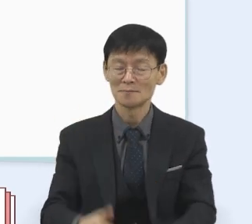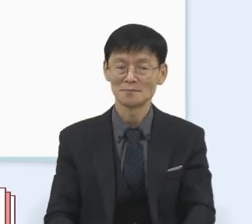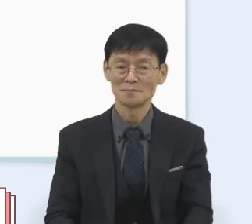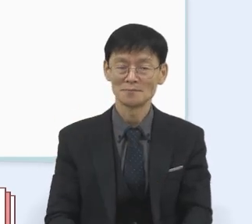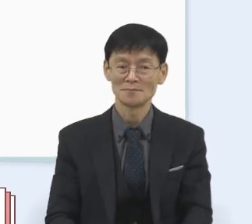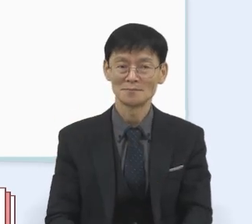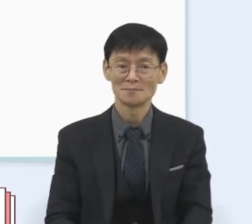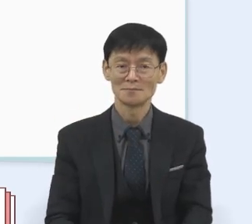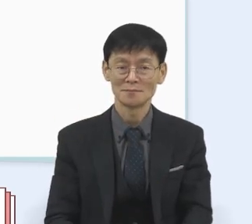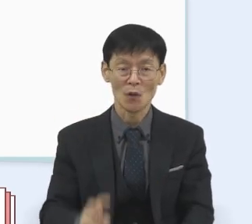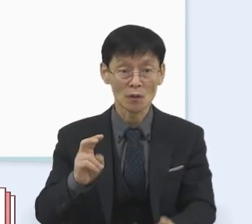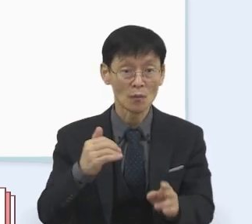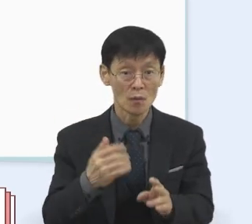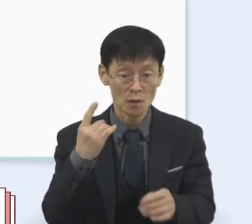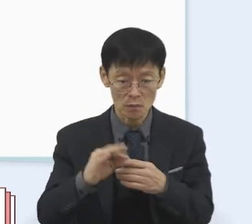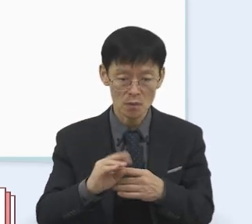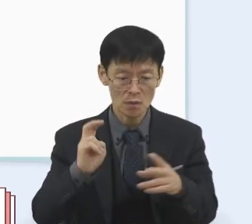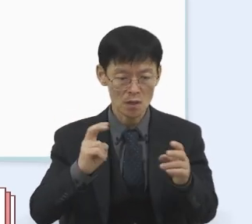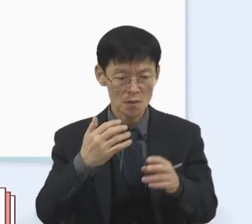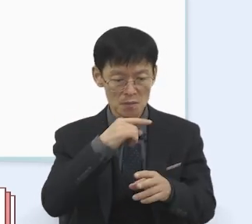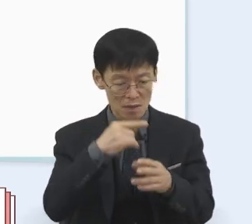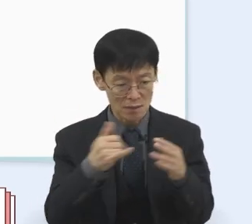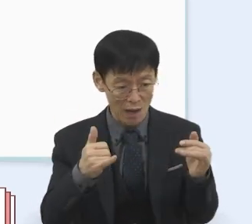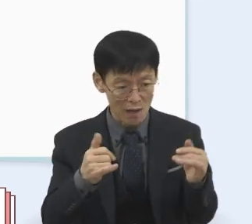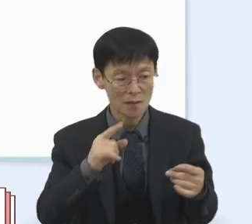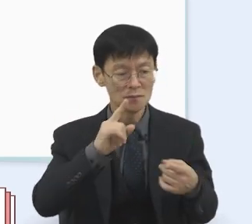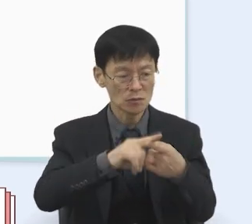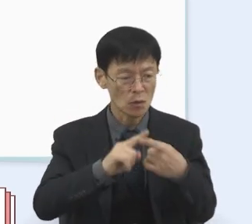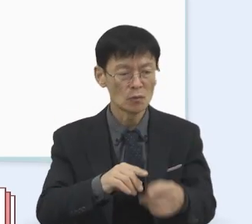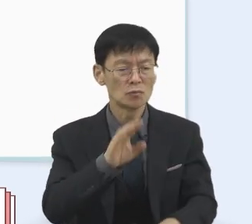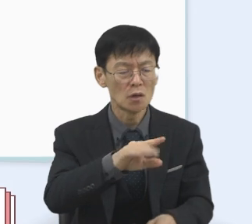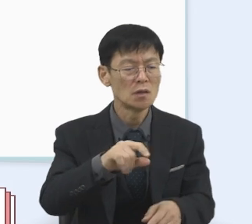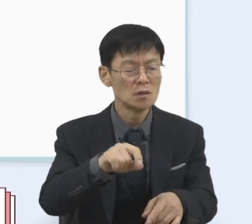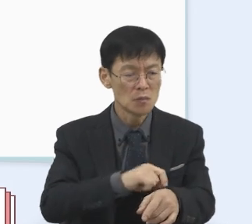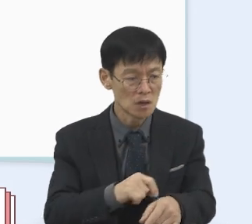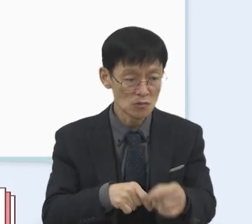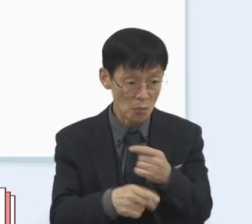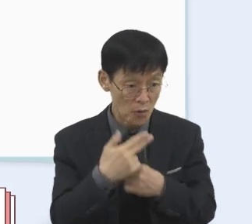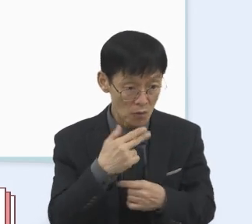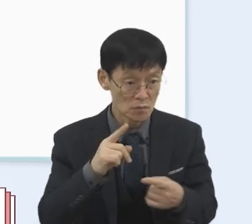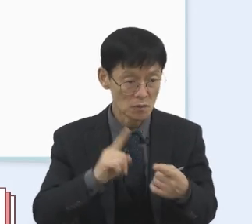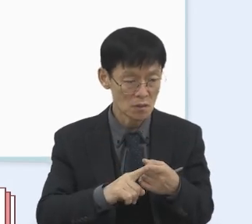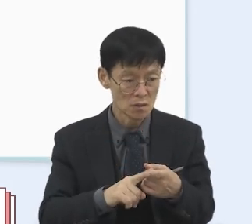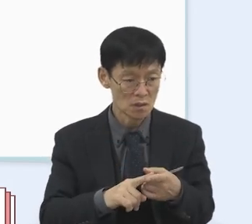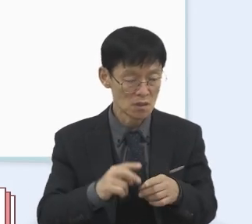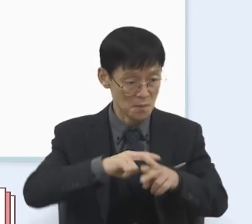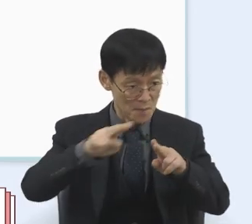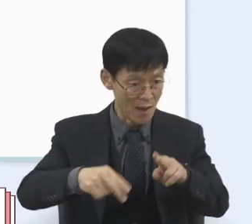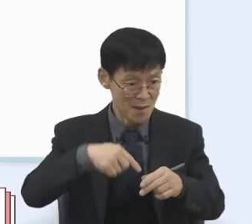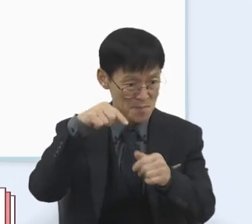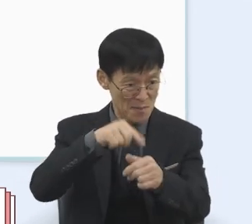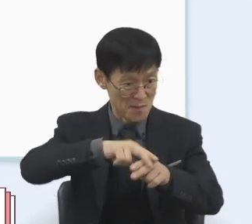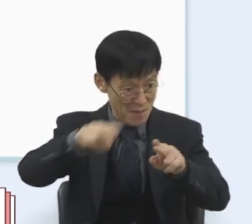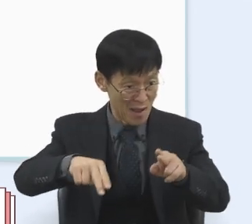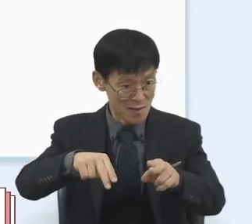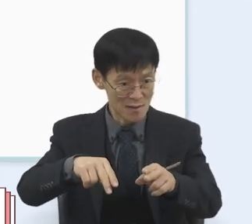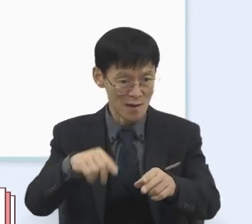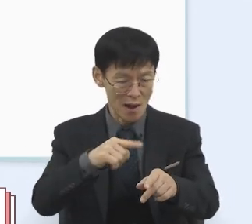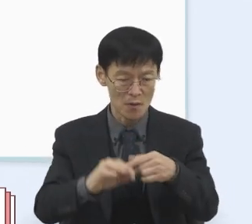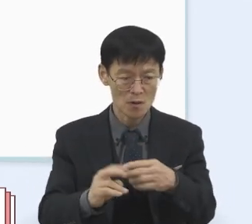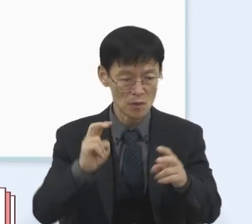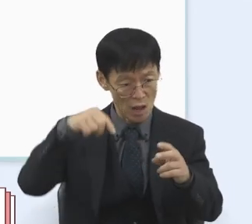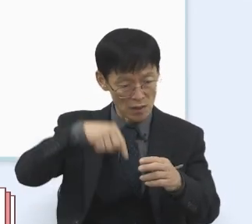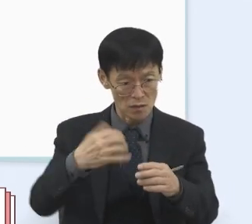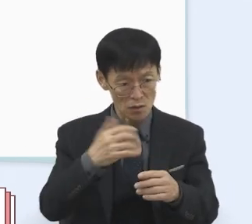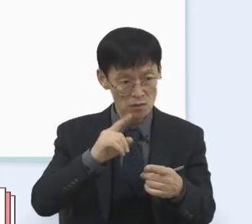있는데요. 사업주가 직장 내 성희롱 피해자에게 특별한 이유 없이 직장을 그만두게 하거나